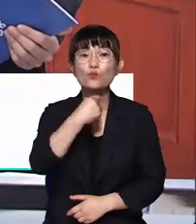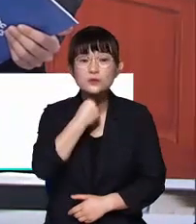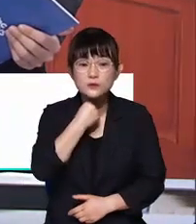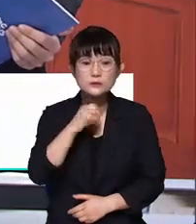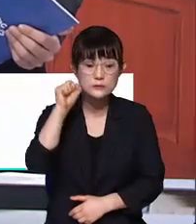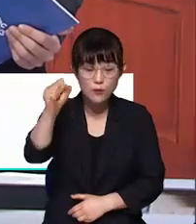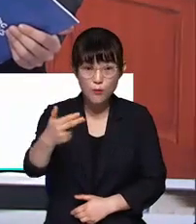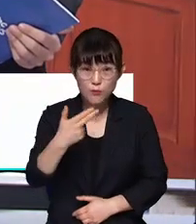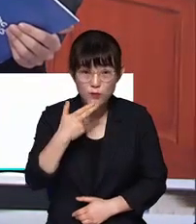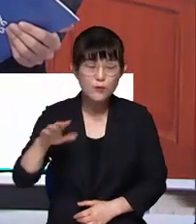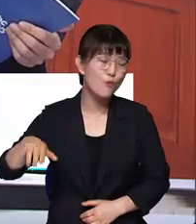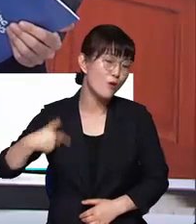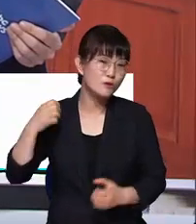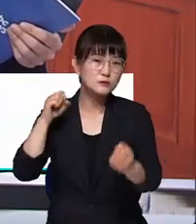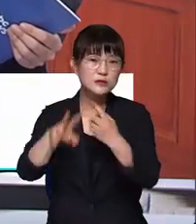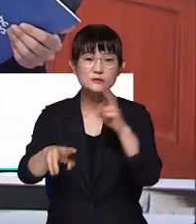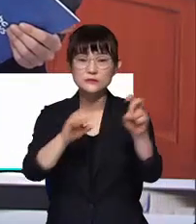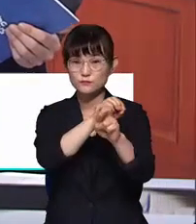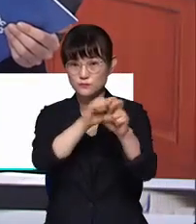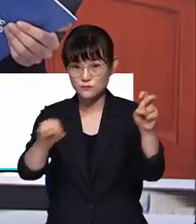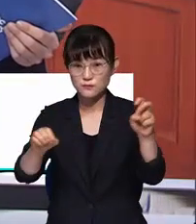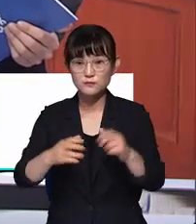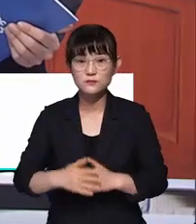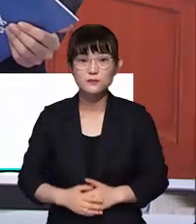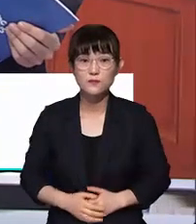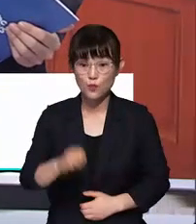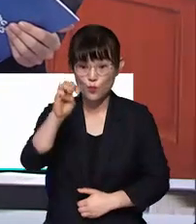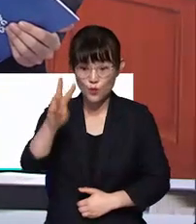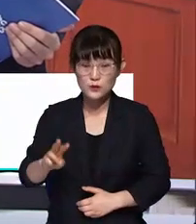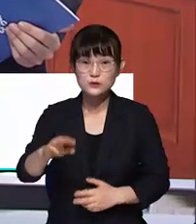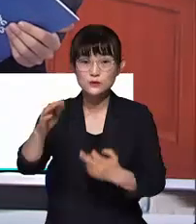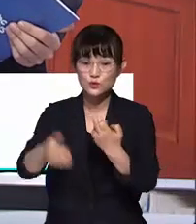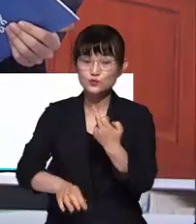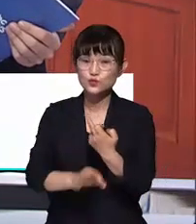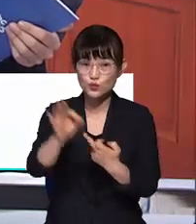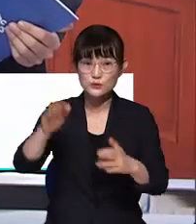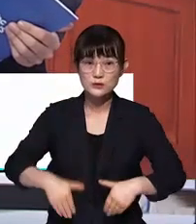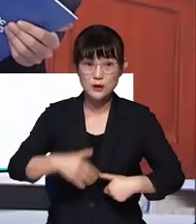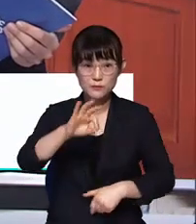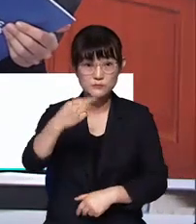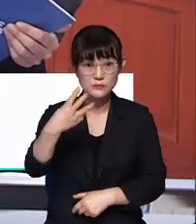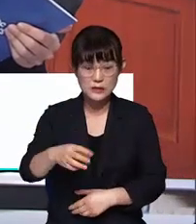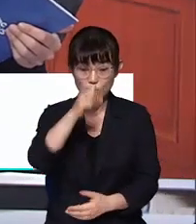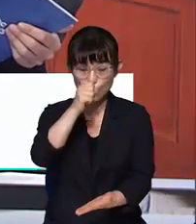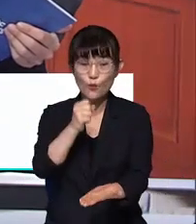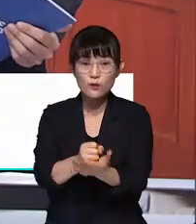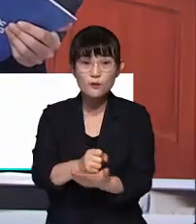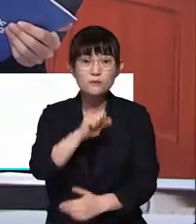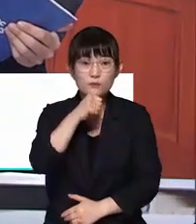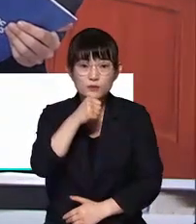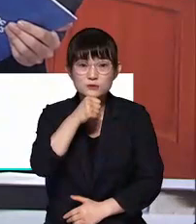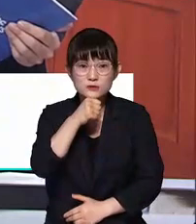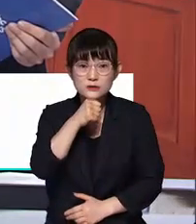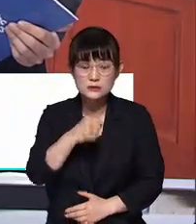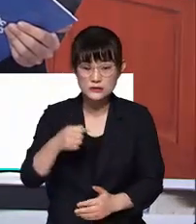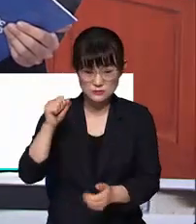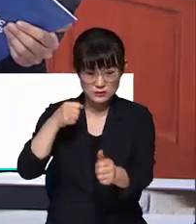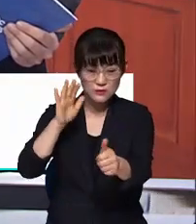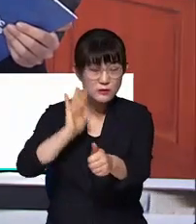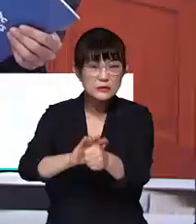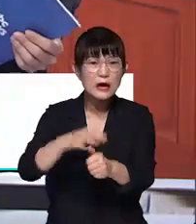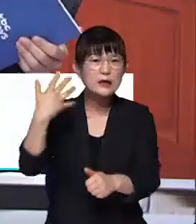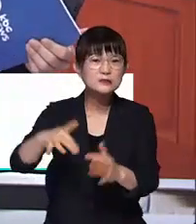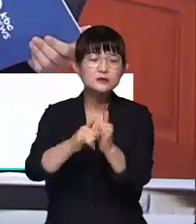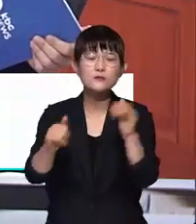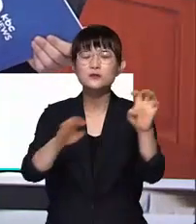없거나 모른다는 응답은 20% 안팎. 광주 동남을의 민주당 후보 적합도에서는 부동층이 40%를 넘기도